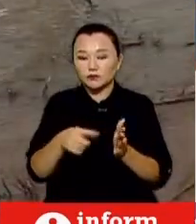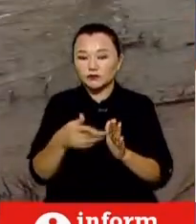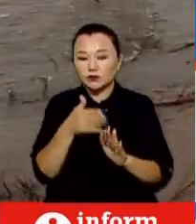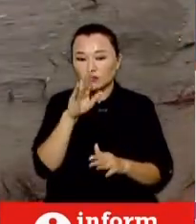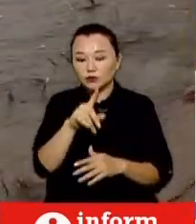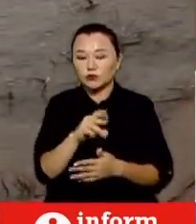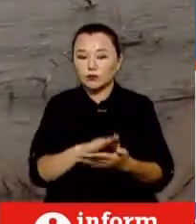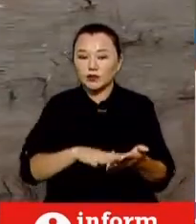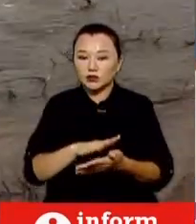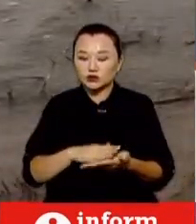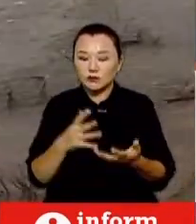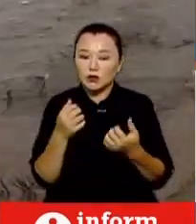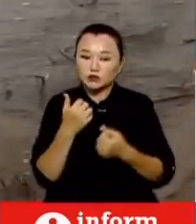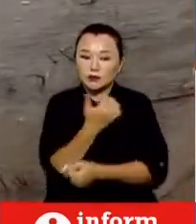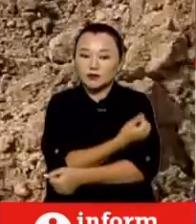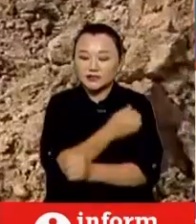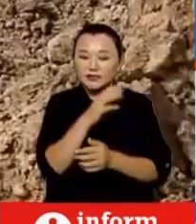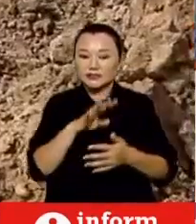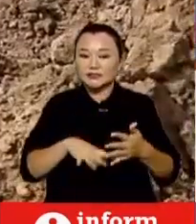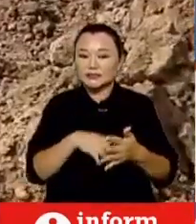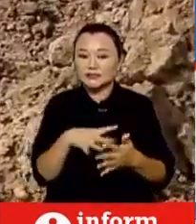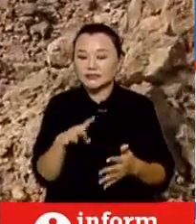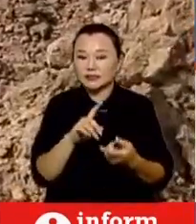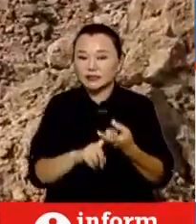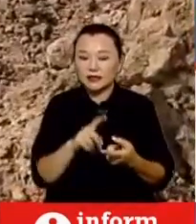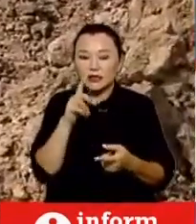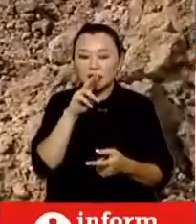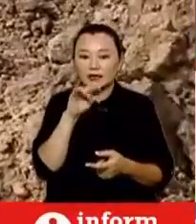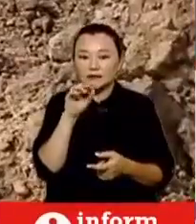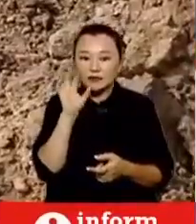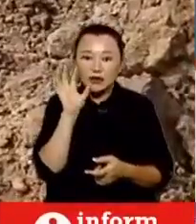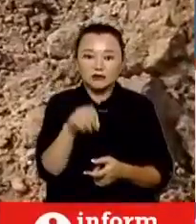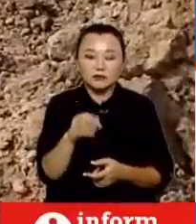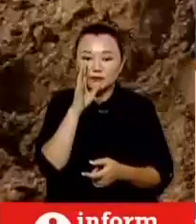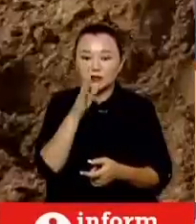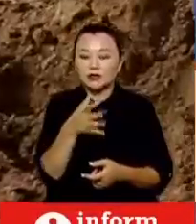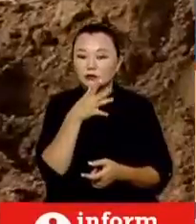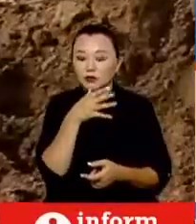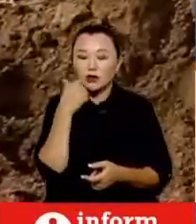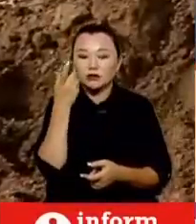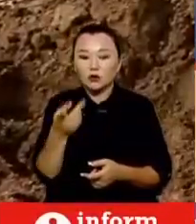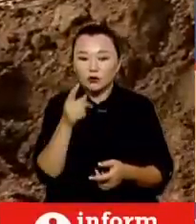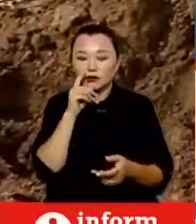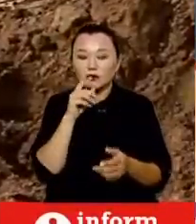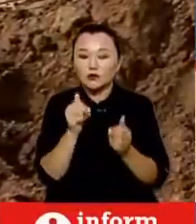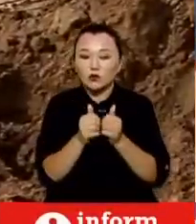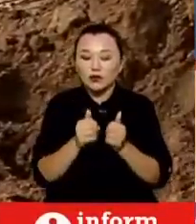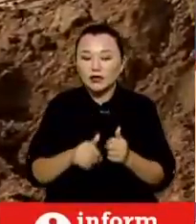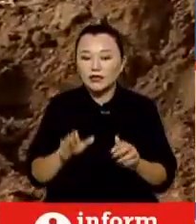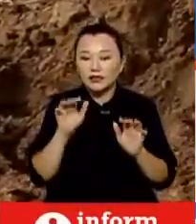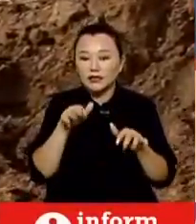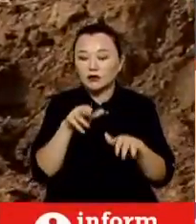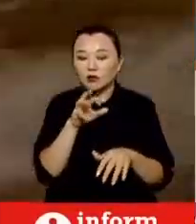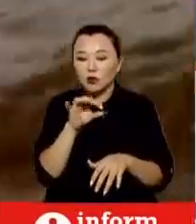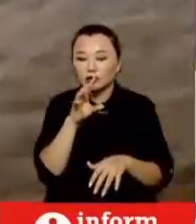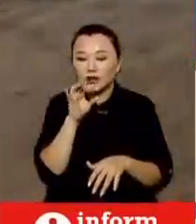но он продолжает получать прививки по схеме. Дикая лиса напала на 5-летнего ребенка в тот момент, когда он находился около реки Хобда